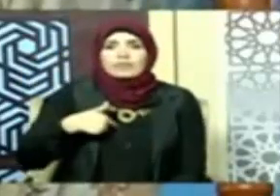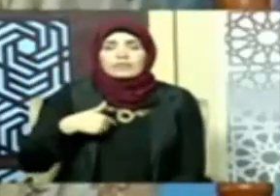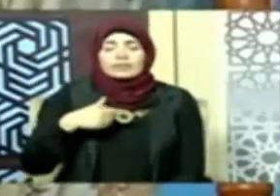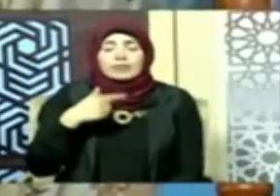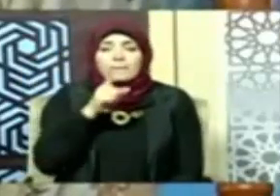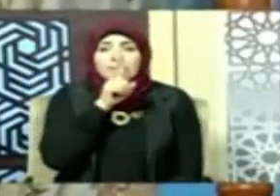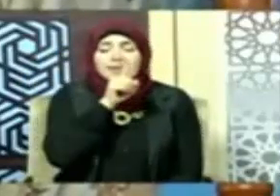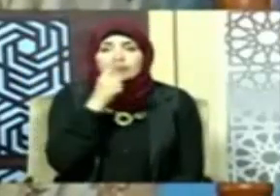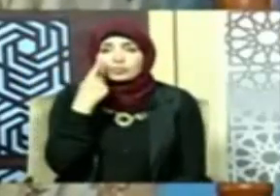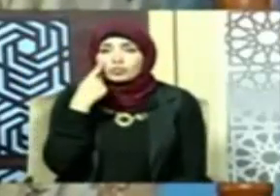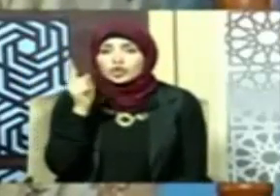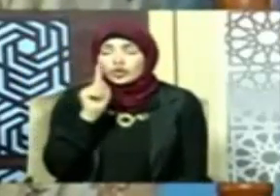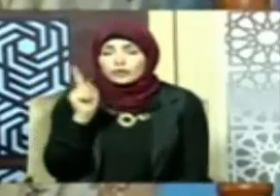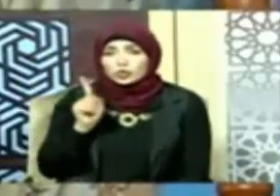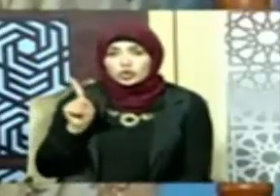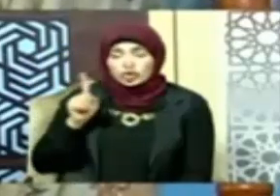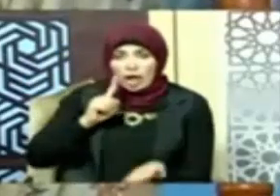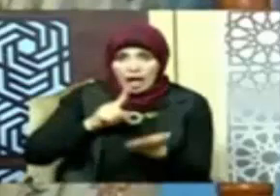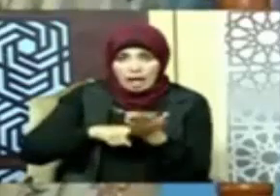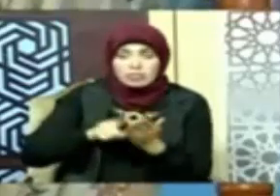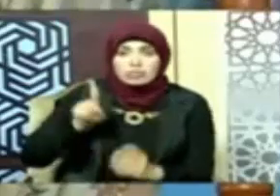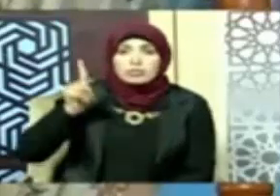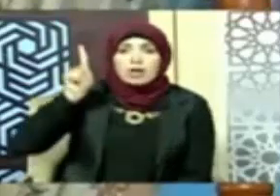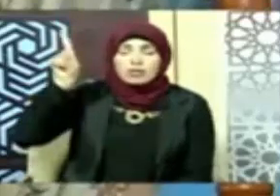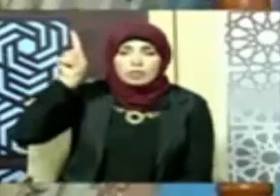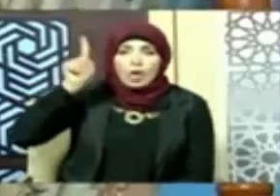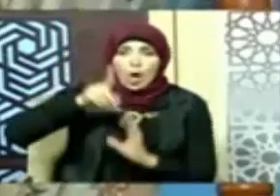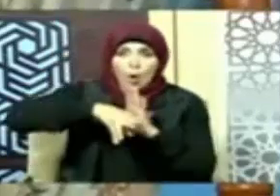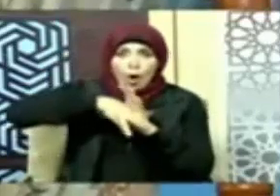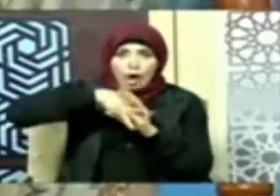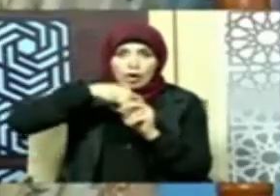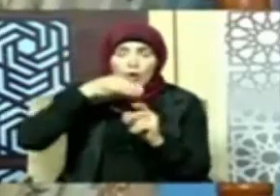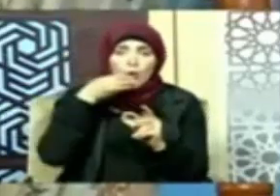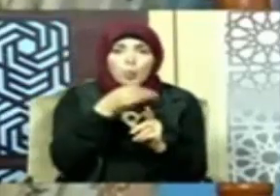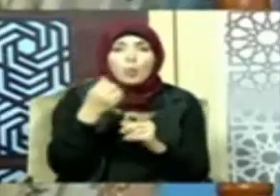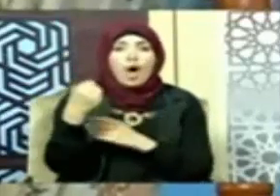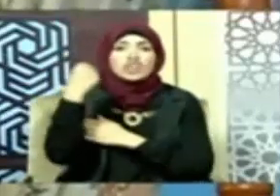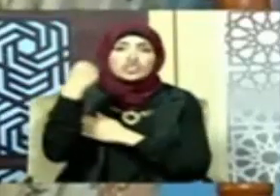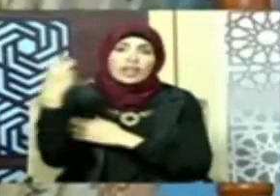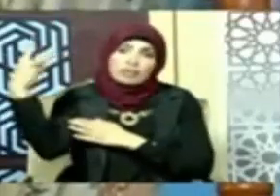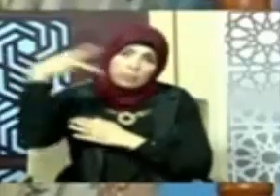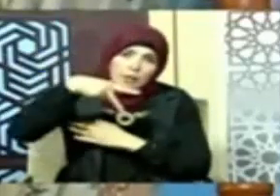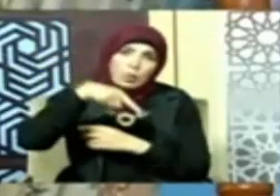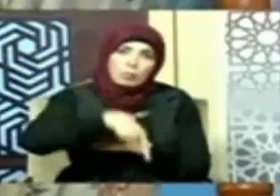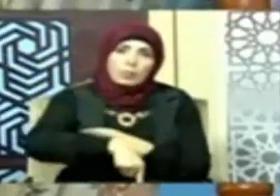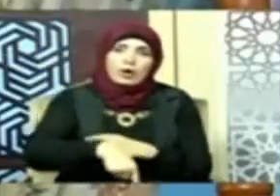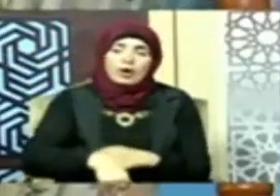الله الذي خلقهم هو أشد منهم قوة